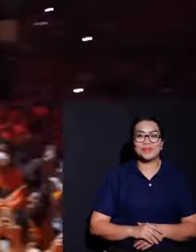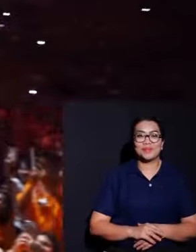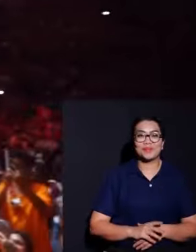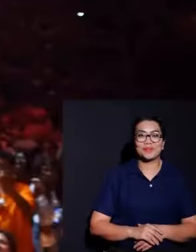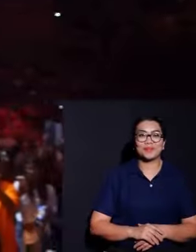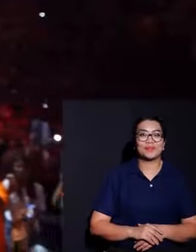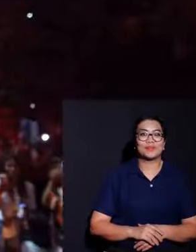ครับ